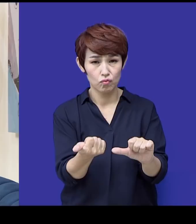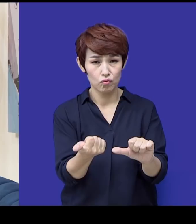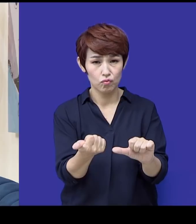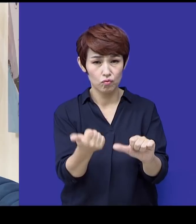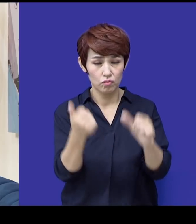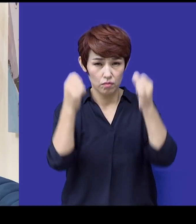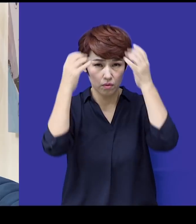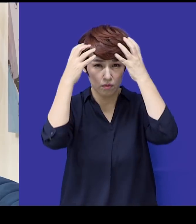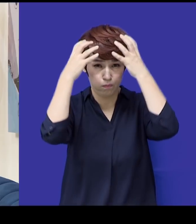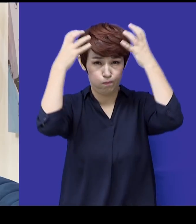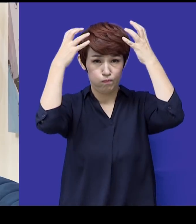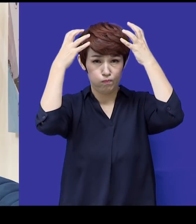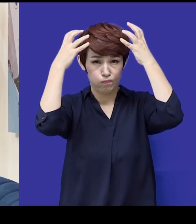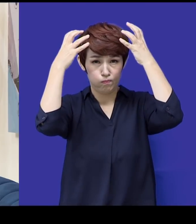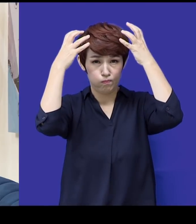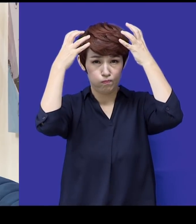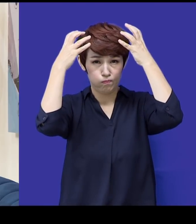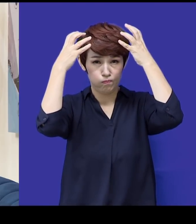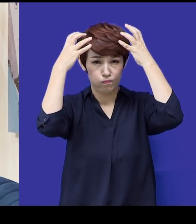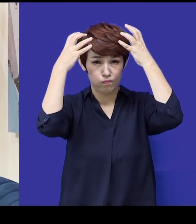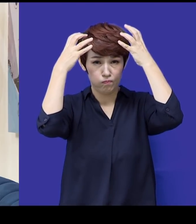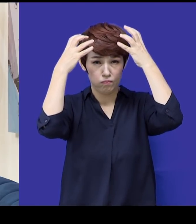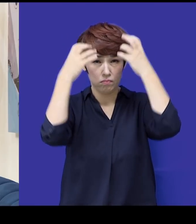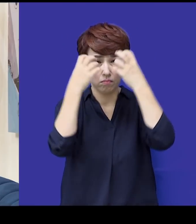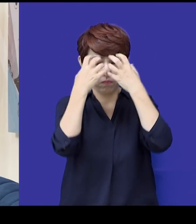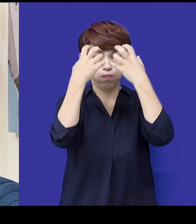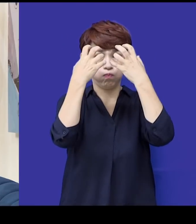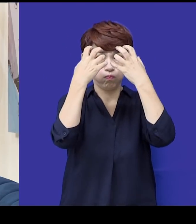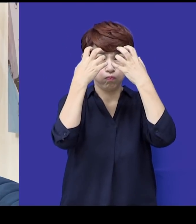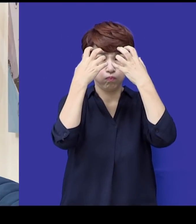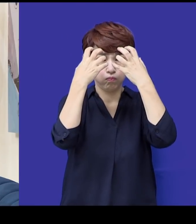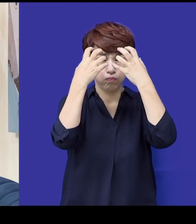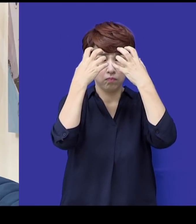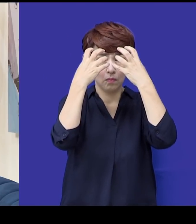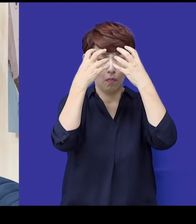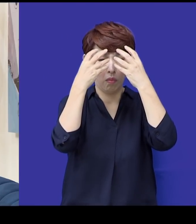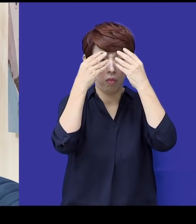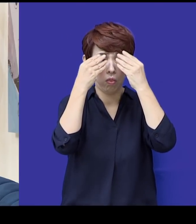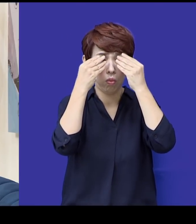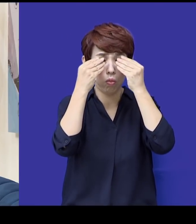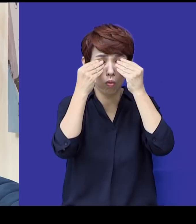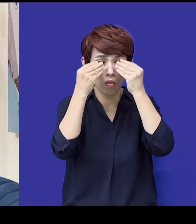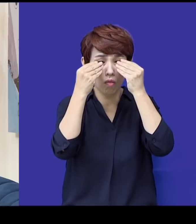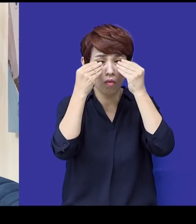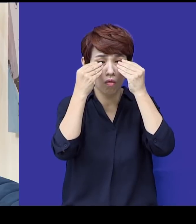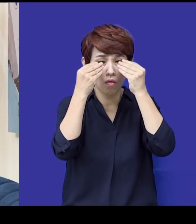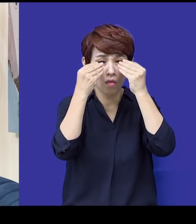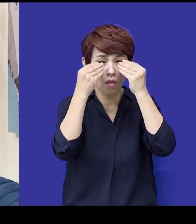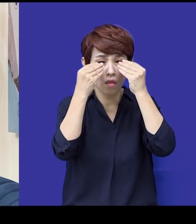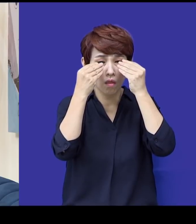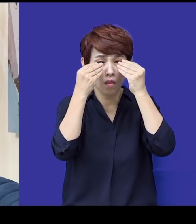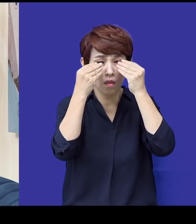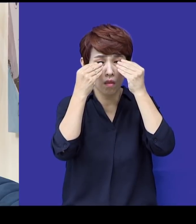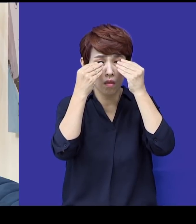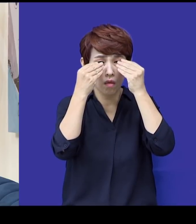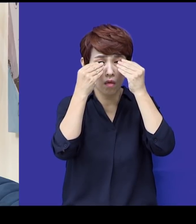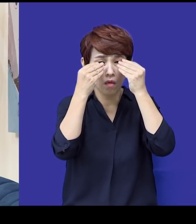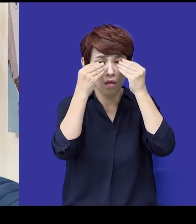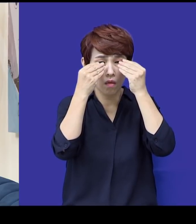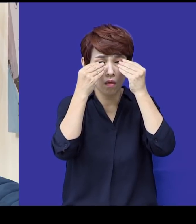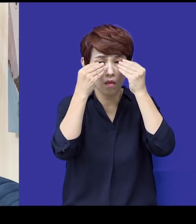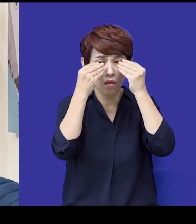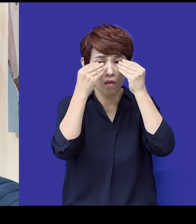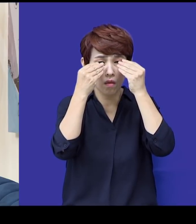하고 그러면서 이 눈이 이게 부으면서 가라앉으면서 눈동자가 딱 달라붙어서 조리개 역할을